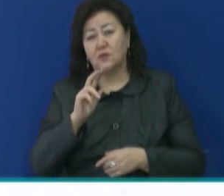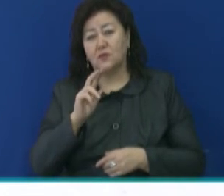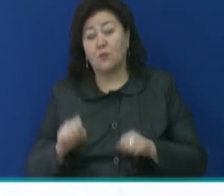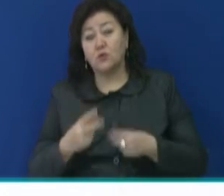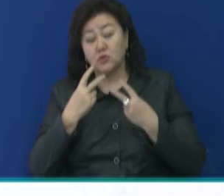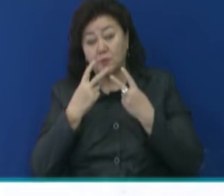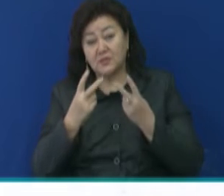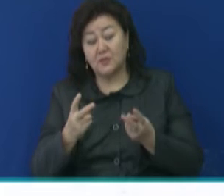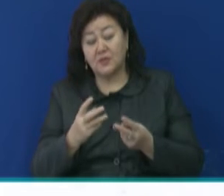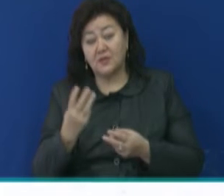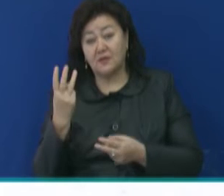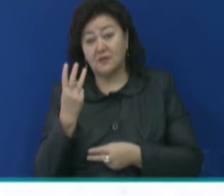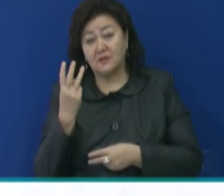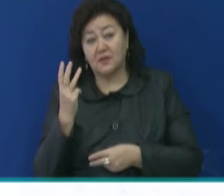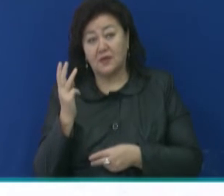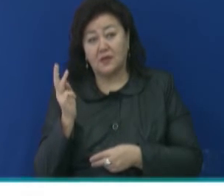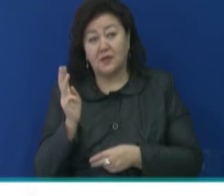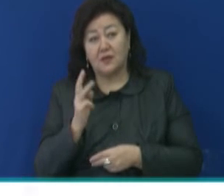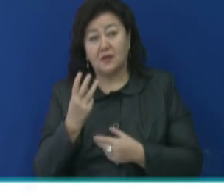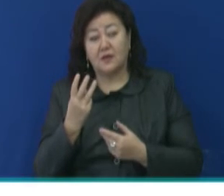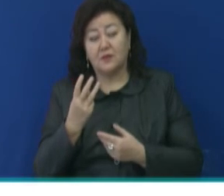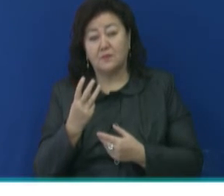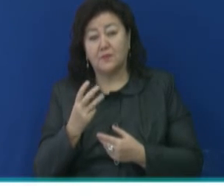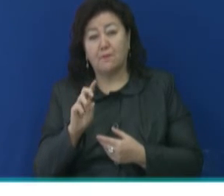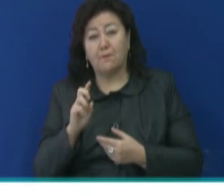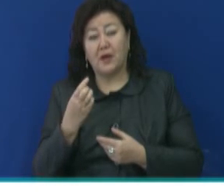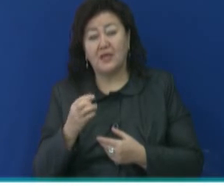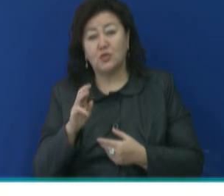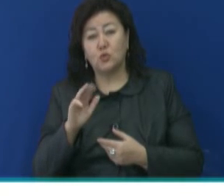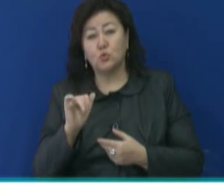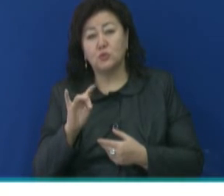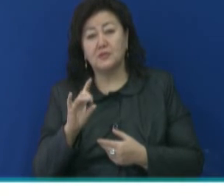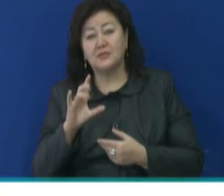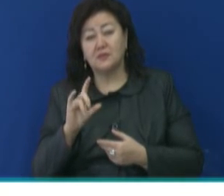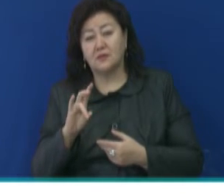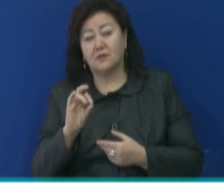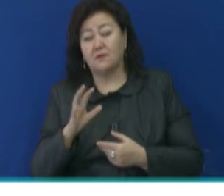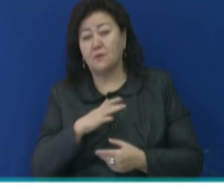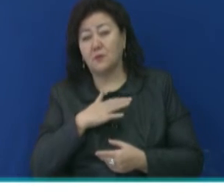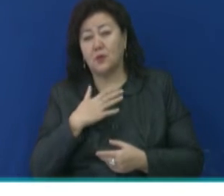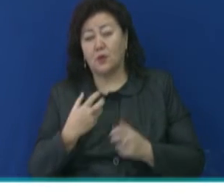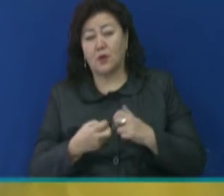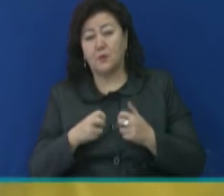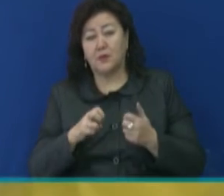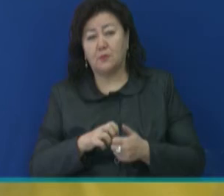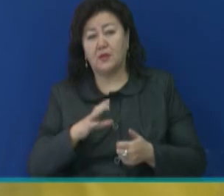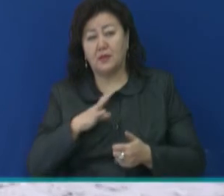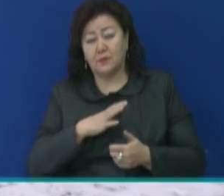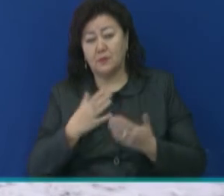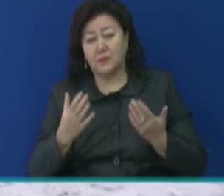главная цель съемок показать зрителю что у ахмета байтурсынова было очень много проблем и мы придаем этому большое значение